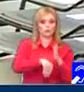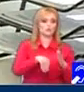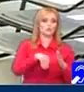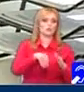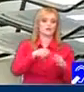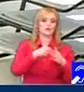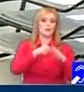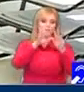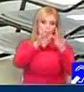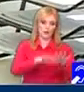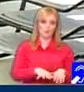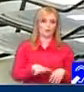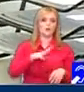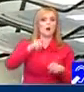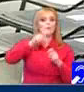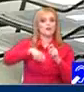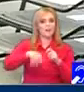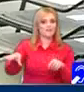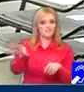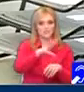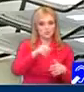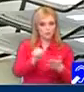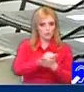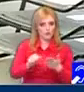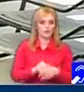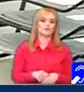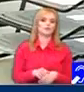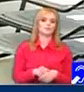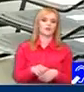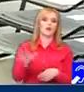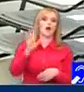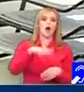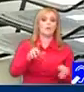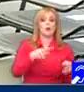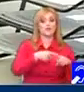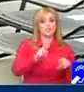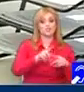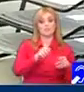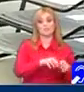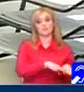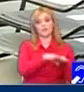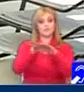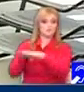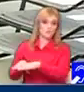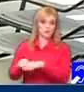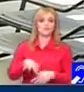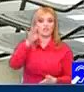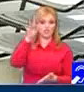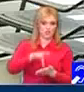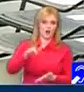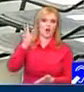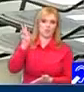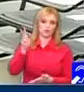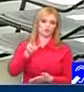bază, verificăm încă o dată documentele, apoi transmitem dosarul la oficiul central și